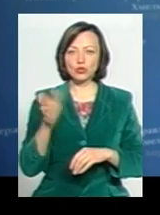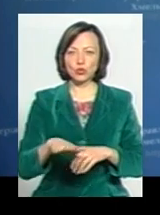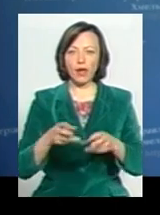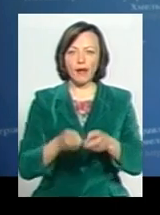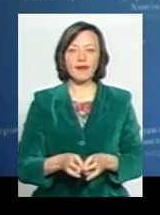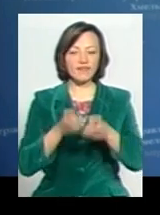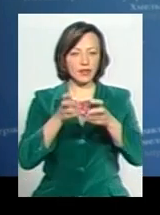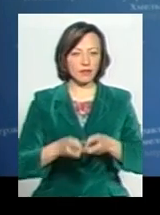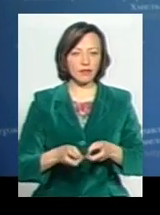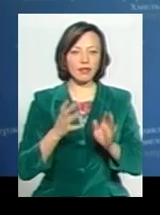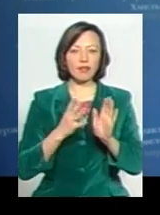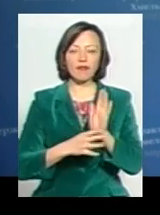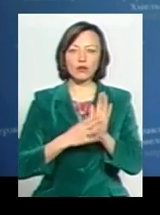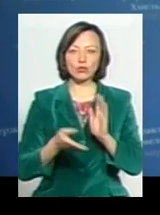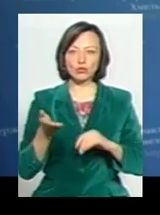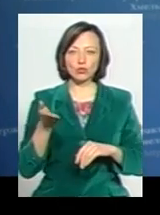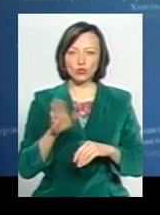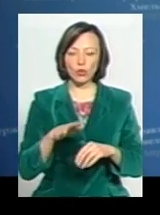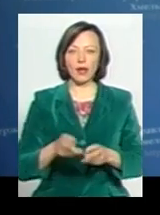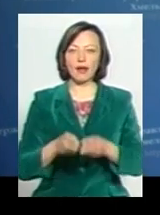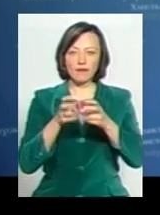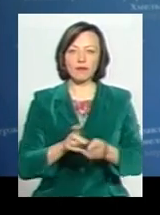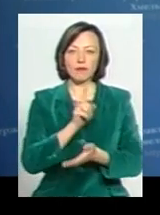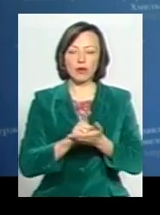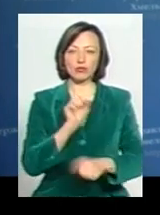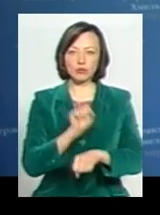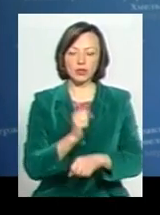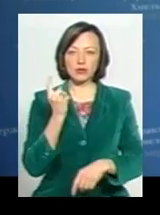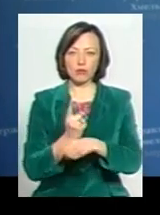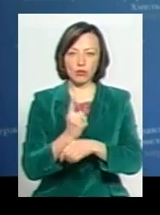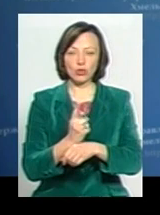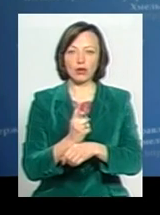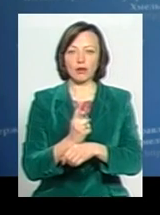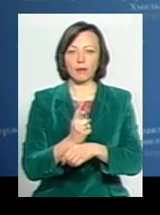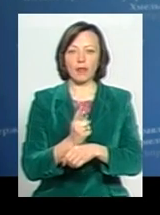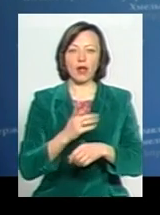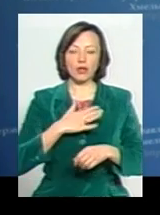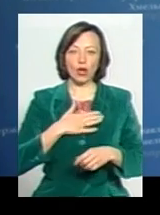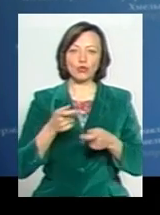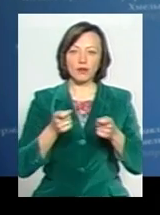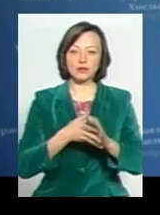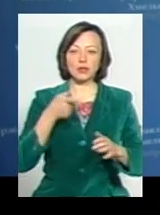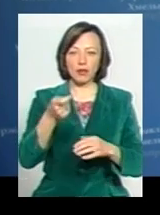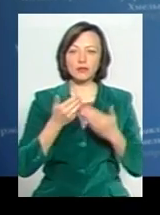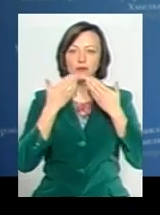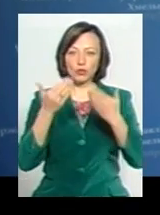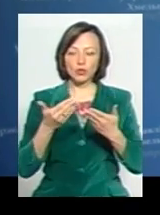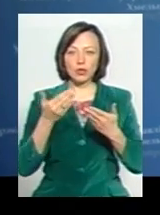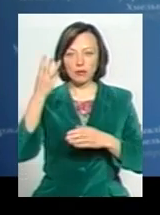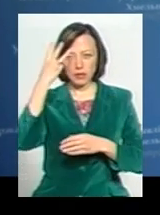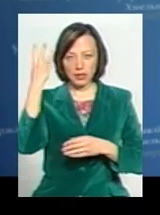ліфтів. 90 ліфтів підлягають зупиненню, забороні. Управління вже з позовною заявою звернулося в